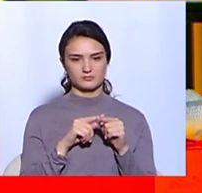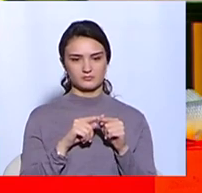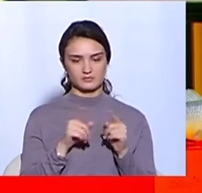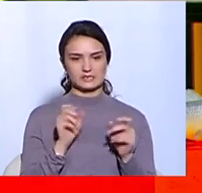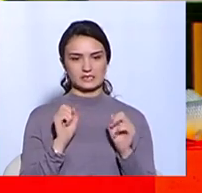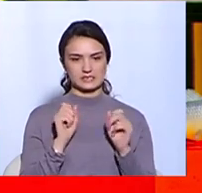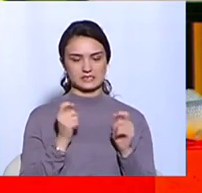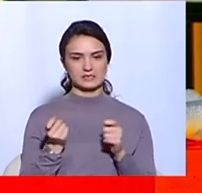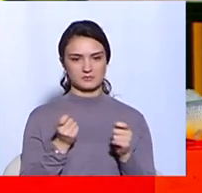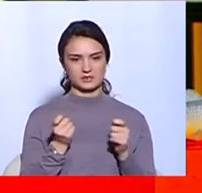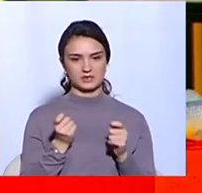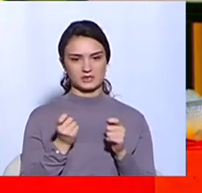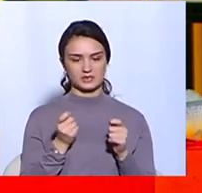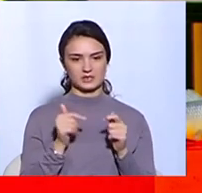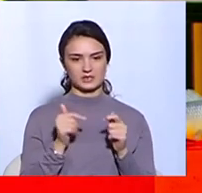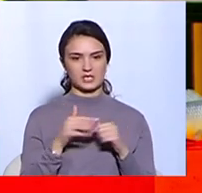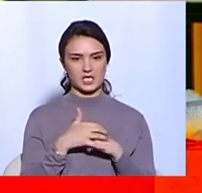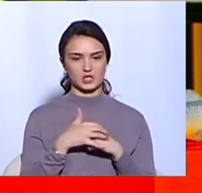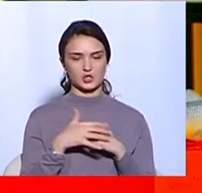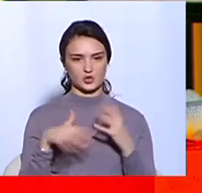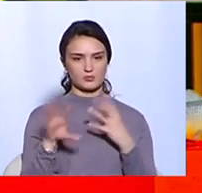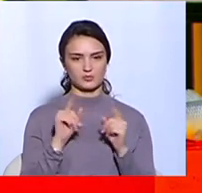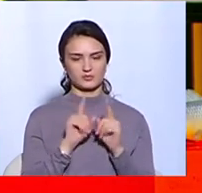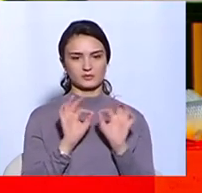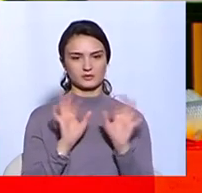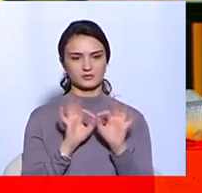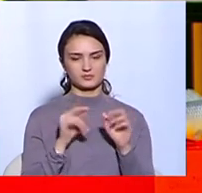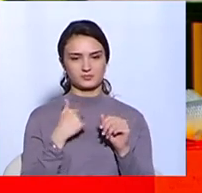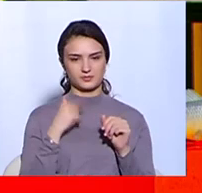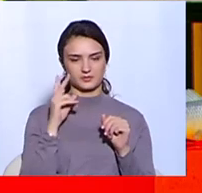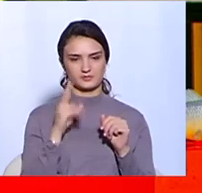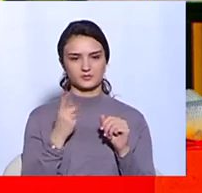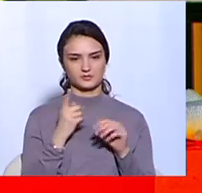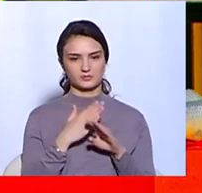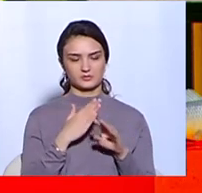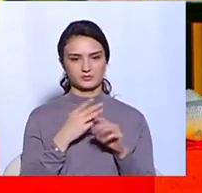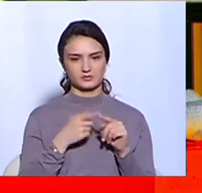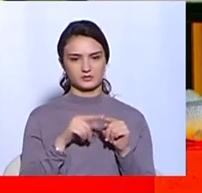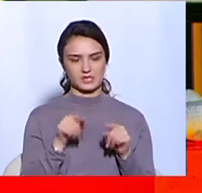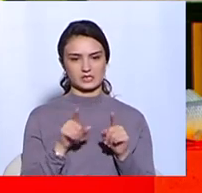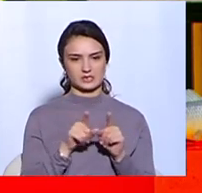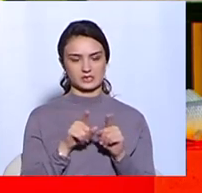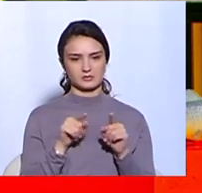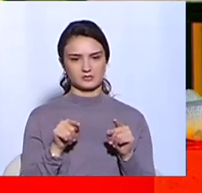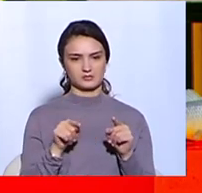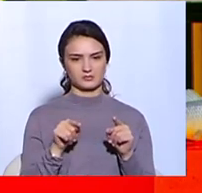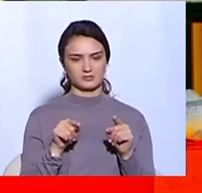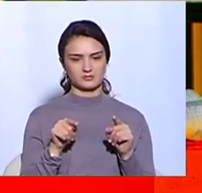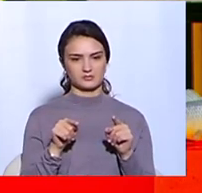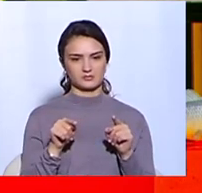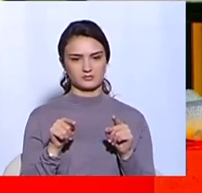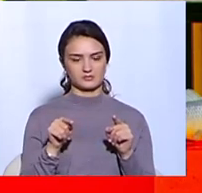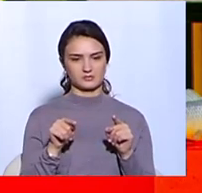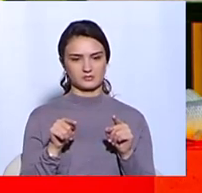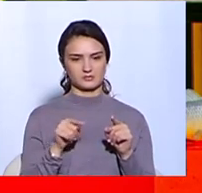Გარკვეულ სიფრთხილეს აქ რომ იყვნენ ალერგოლოგები, აუცილებლად გაგიზიარებდნენ. Მე არ ვიცი რატომ არის ეს ტალღა ასეთი, რომ არ განელდა